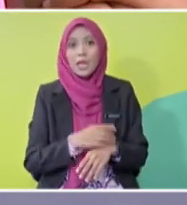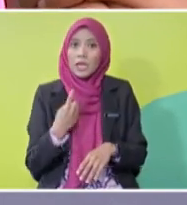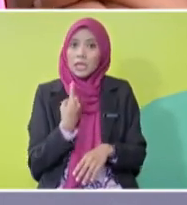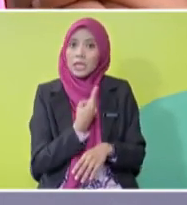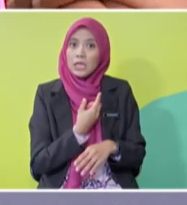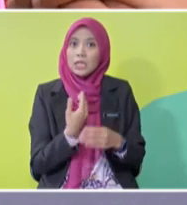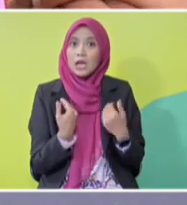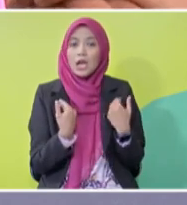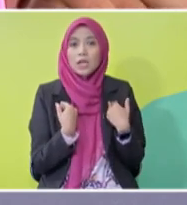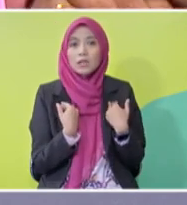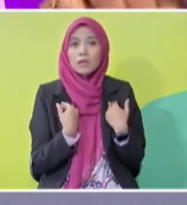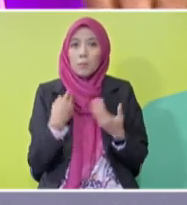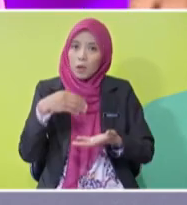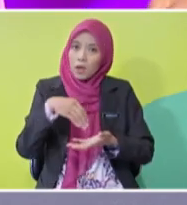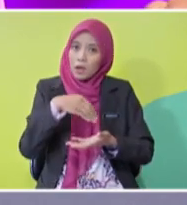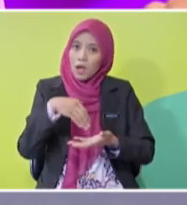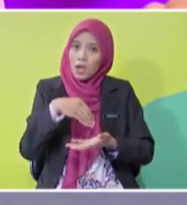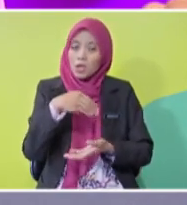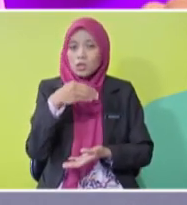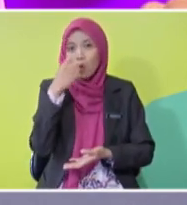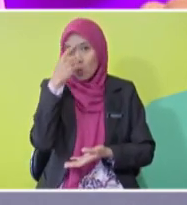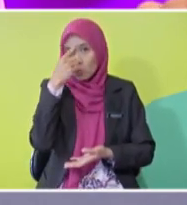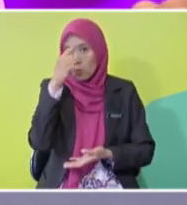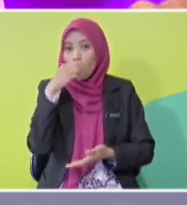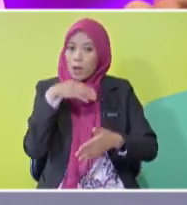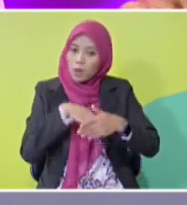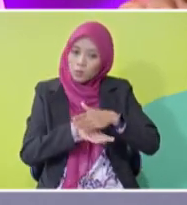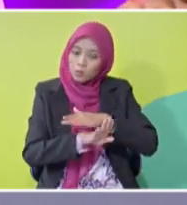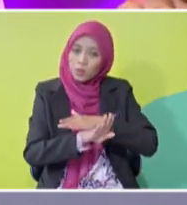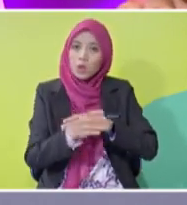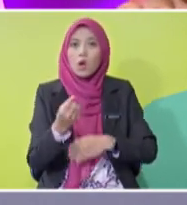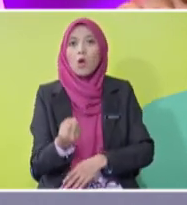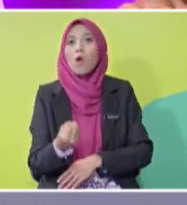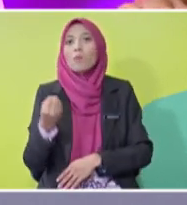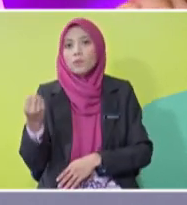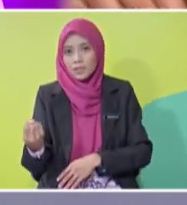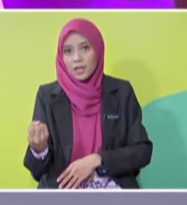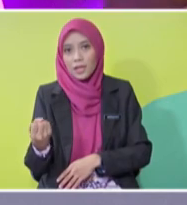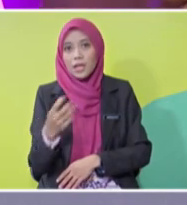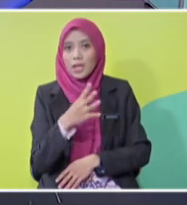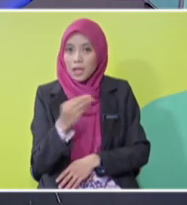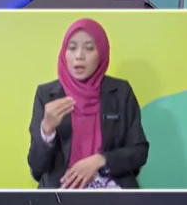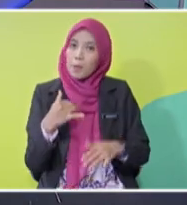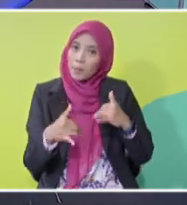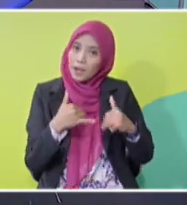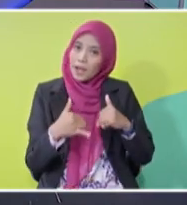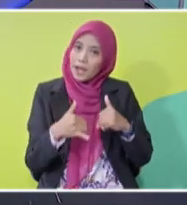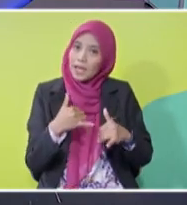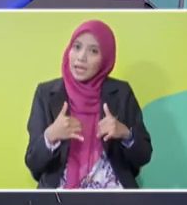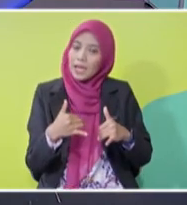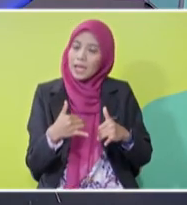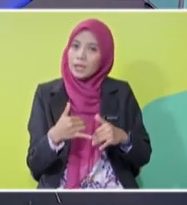sebagai tempat untuk kita masukkan Pak ojek-objek gitu Dan adil lah pemain-pemainnya ada